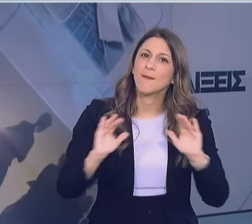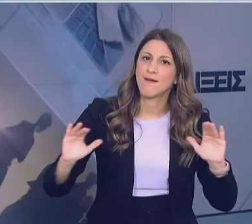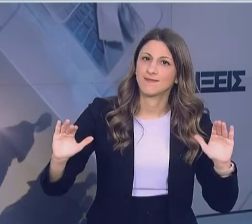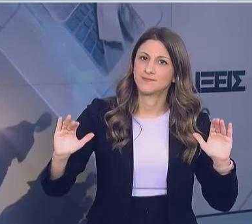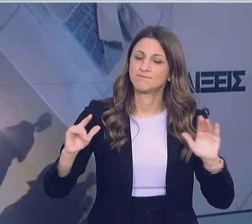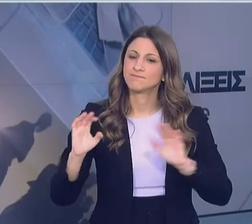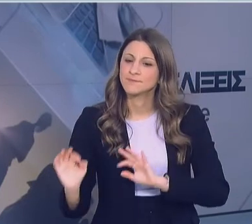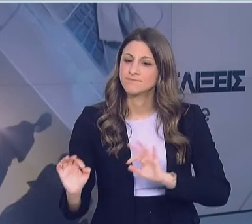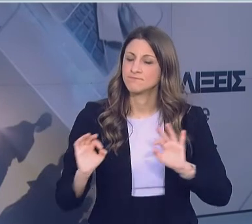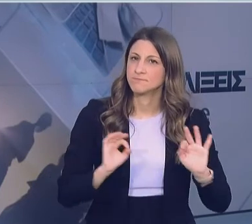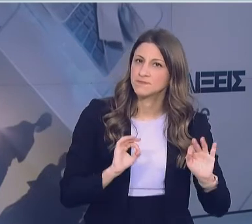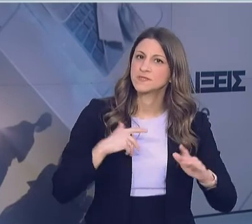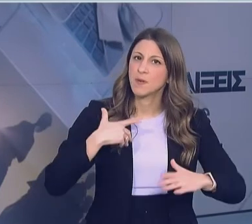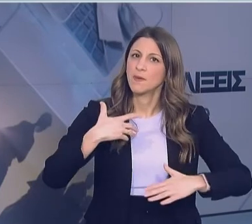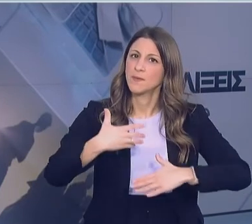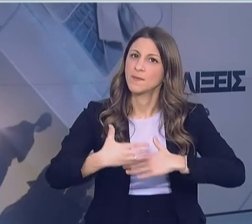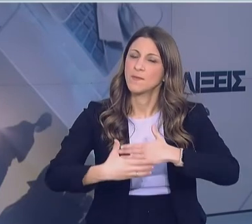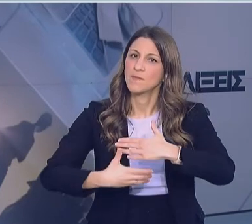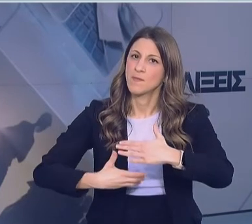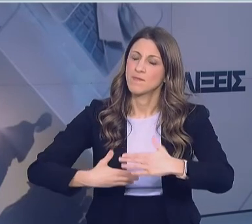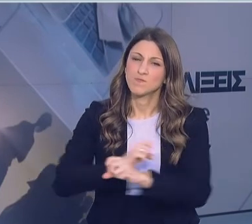ελεγχόμενη. Ποτέ κάτι δεν γίνεται απότομα.